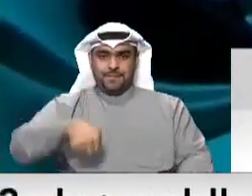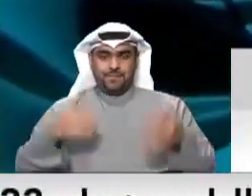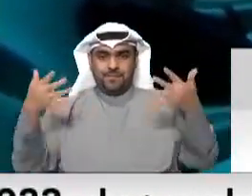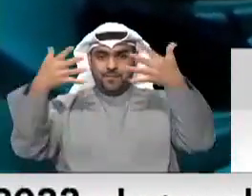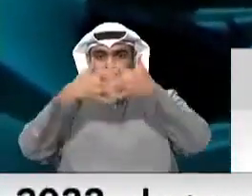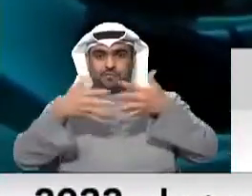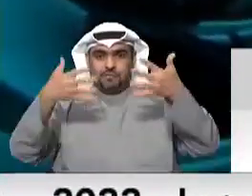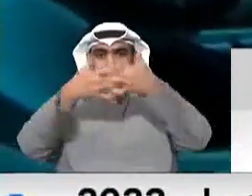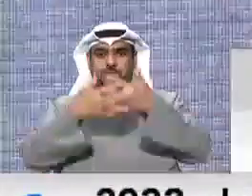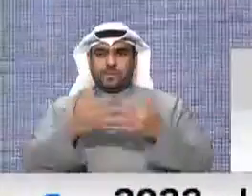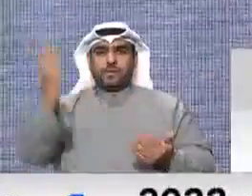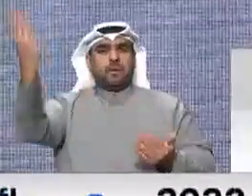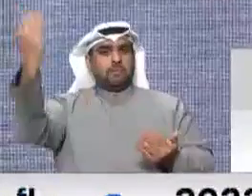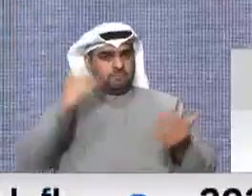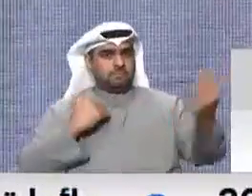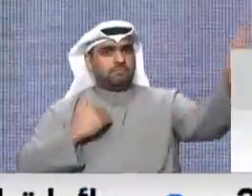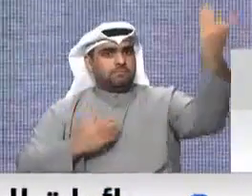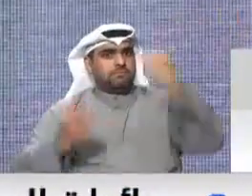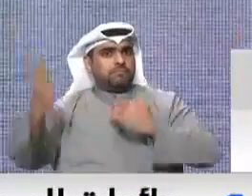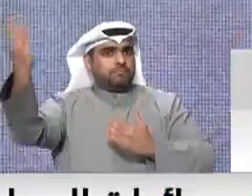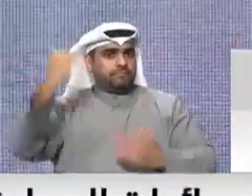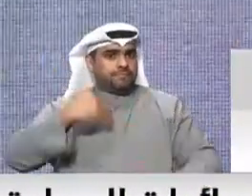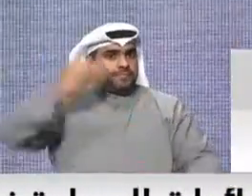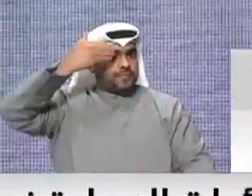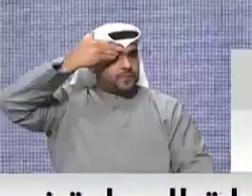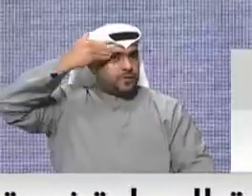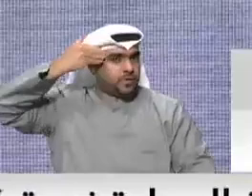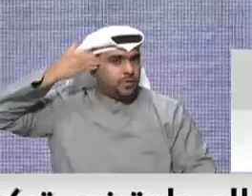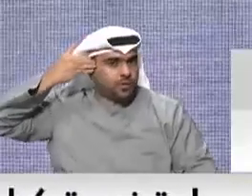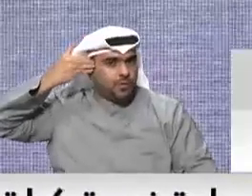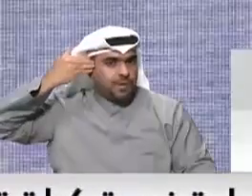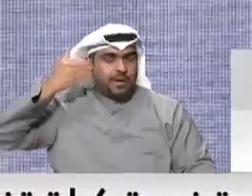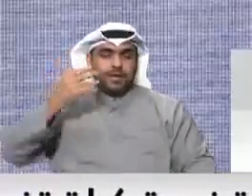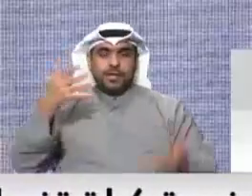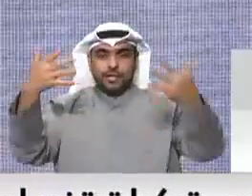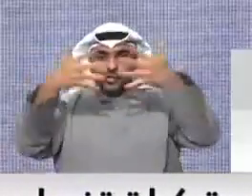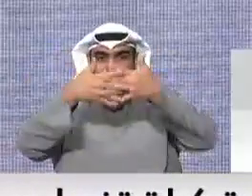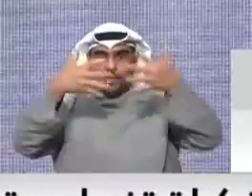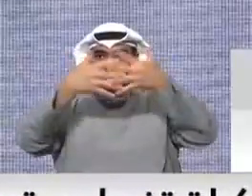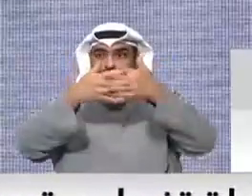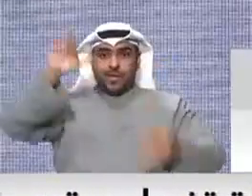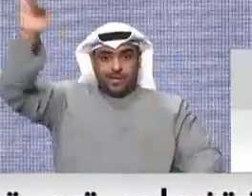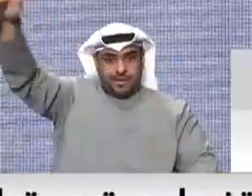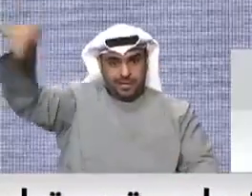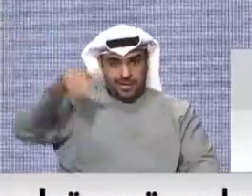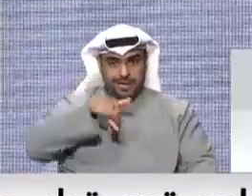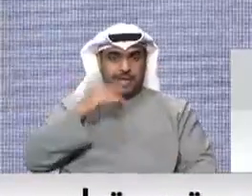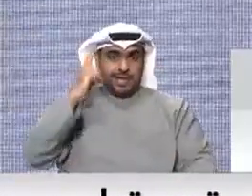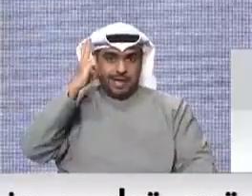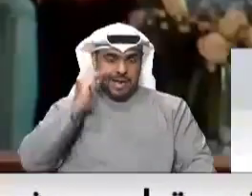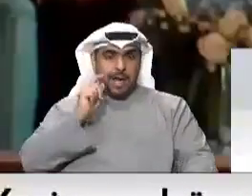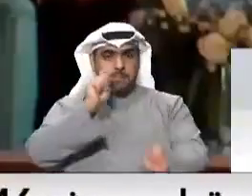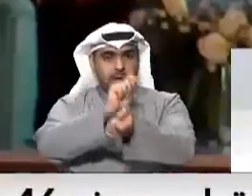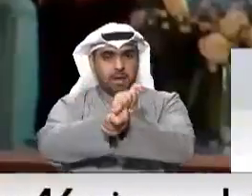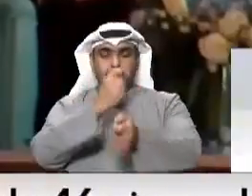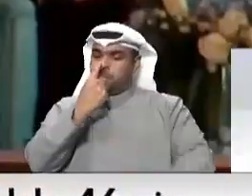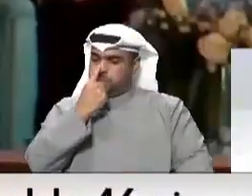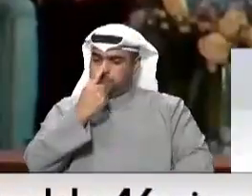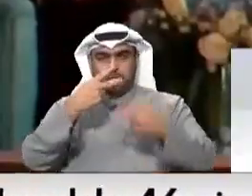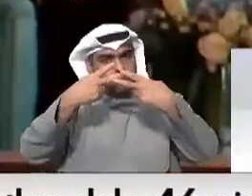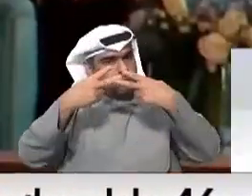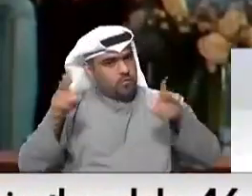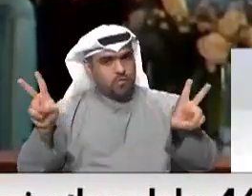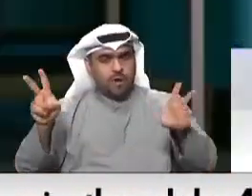مجالات متعددة، منها حلول تمويل الموردين وتقديم خدمات سلسلة التوريد والمشتريات وتطوير